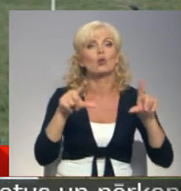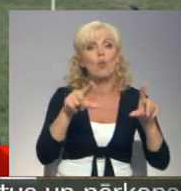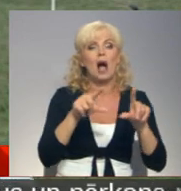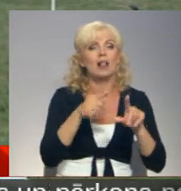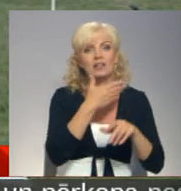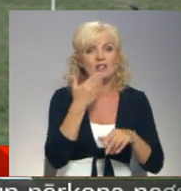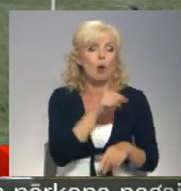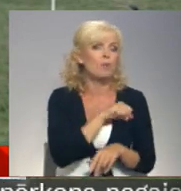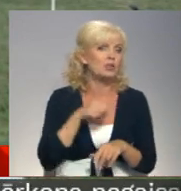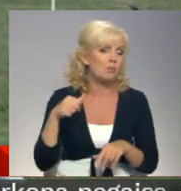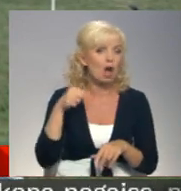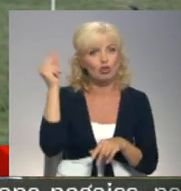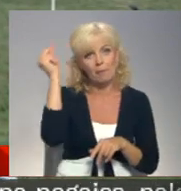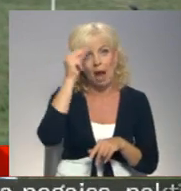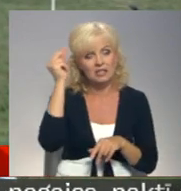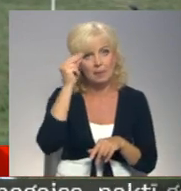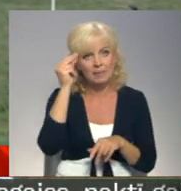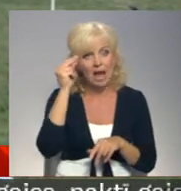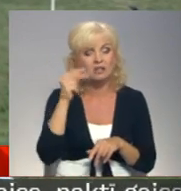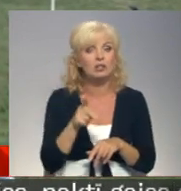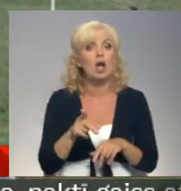ir viss pašmācības ceļā. Ja?